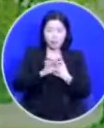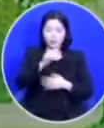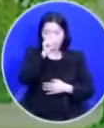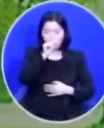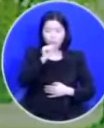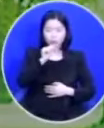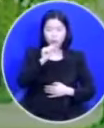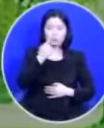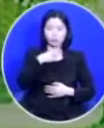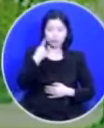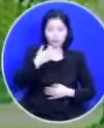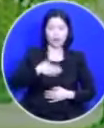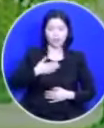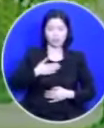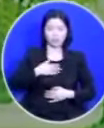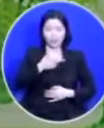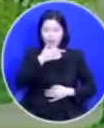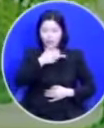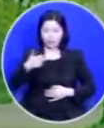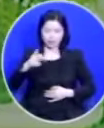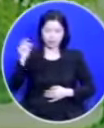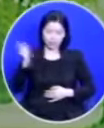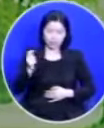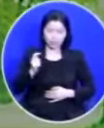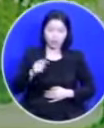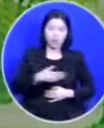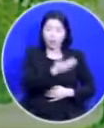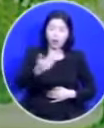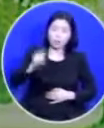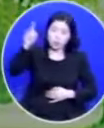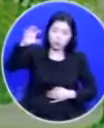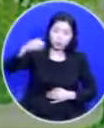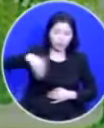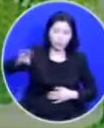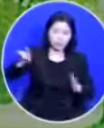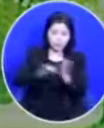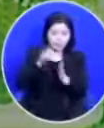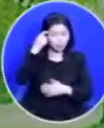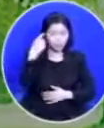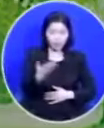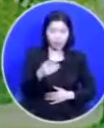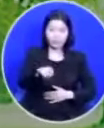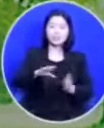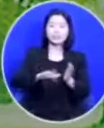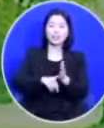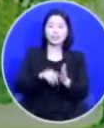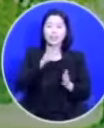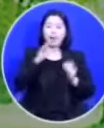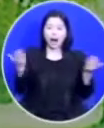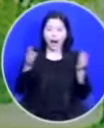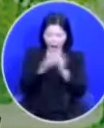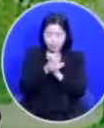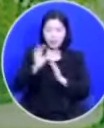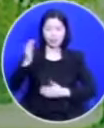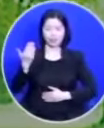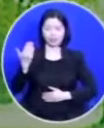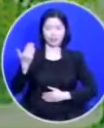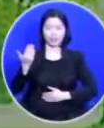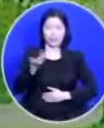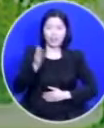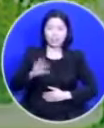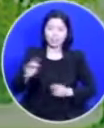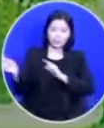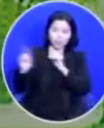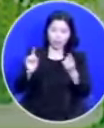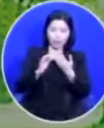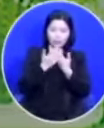아십니까 여러분 다 천국에 갈 걸 믿습니까 그러면 그때는 진짜 아멘 해야되는거 아멘 근데 부웅 자 님들